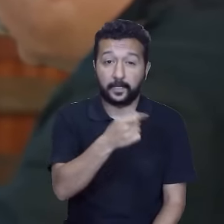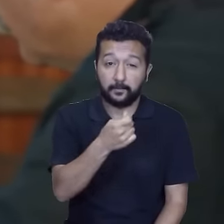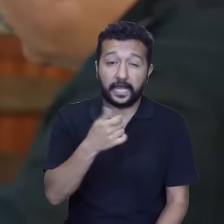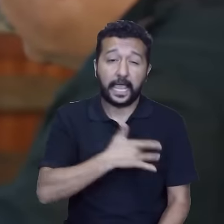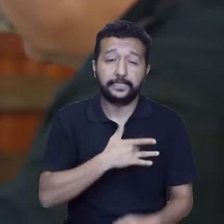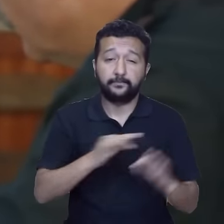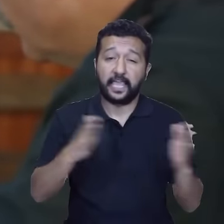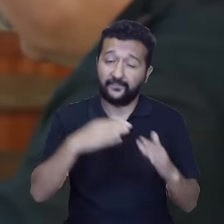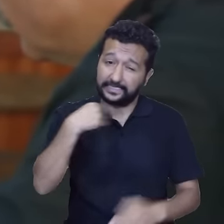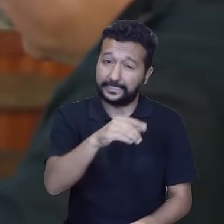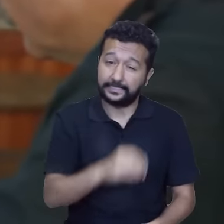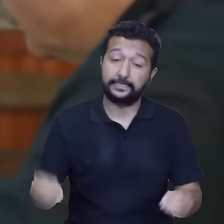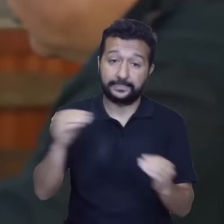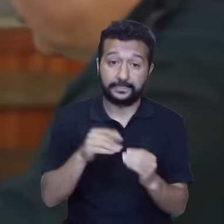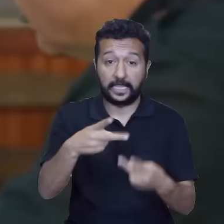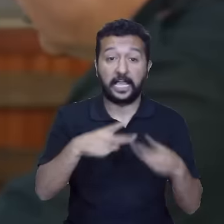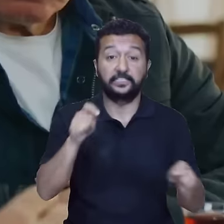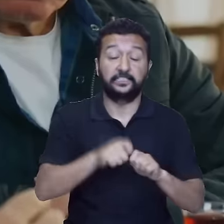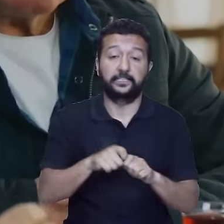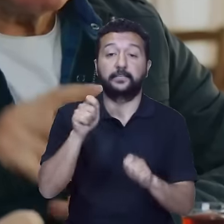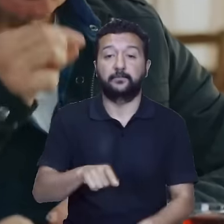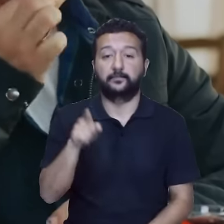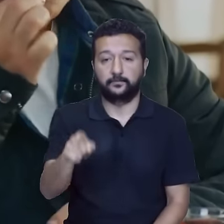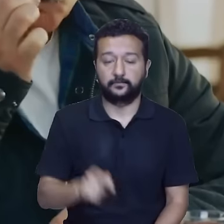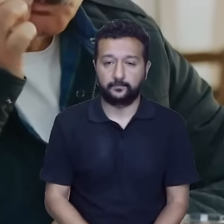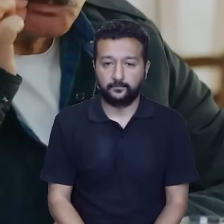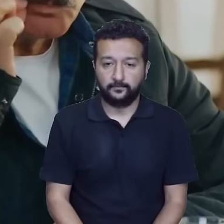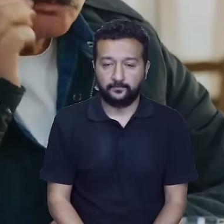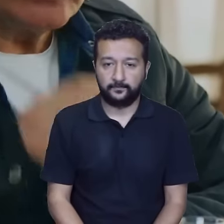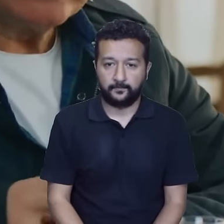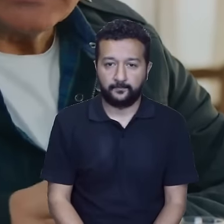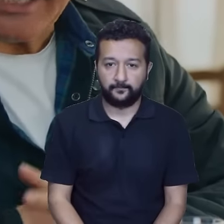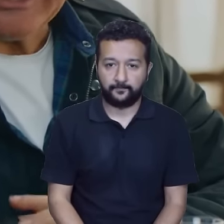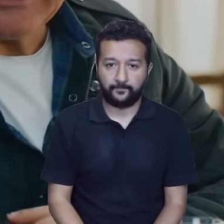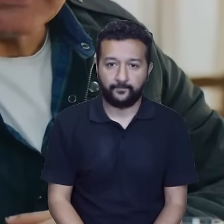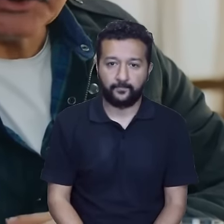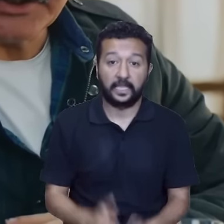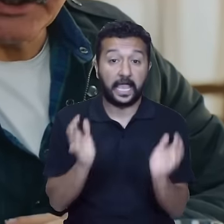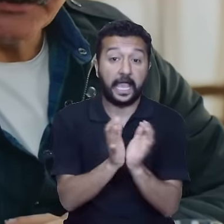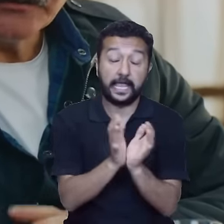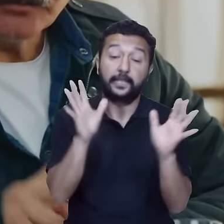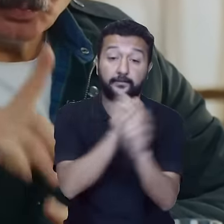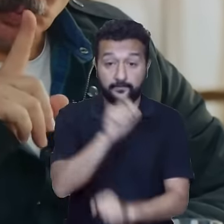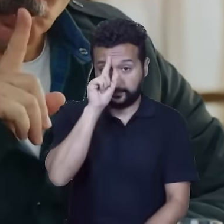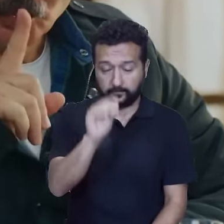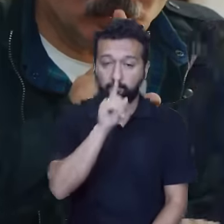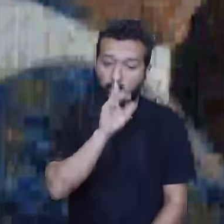paraya acımaz, evi satar, yatırır bu açılış işine. Şener ağzına fermuar çeker gibi yaptı. Aile sırrı.